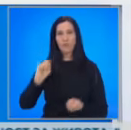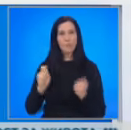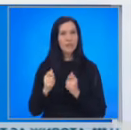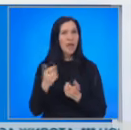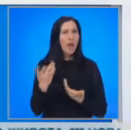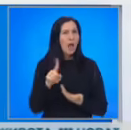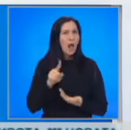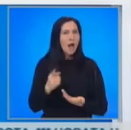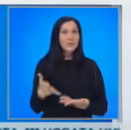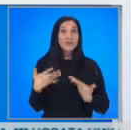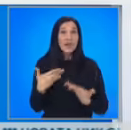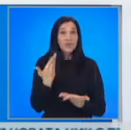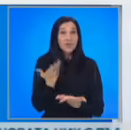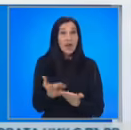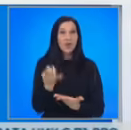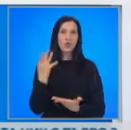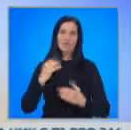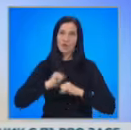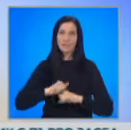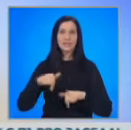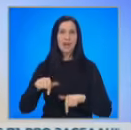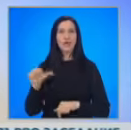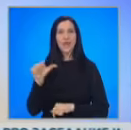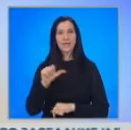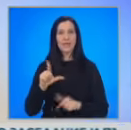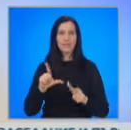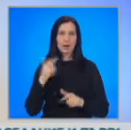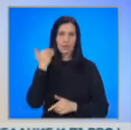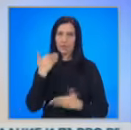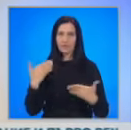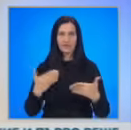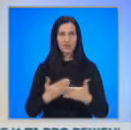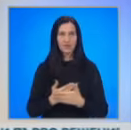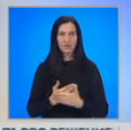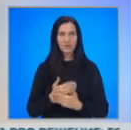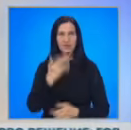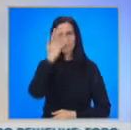заявки даде новият кабинет от Александър Марков сега? Добър вечер!